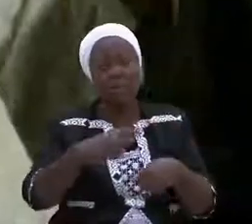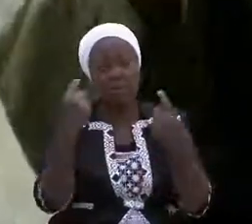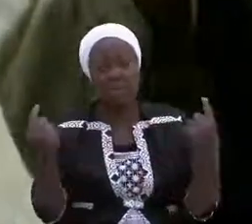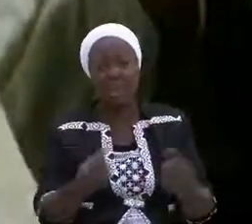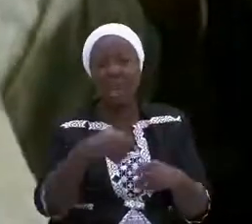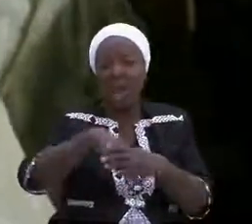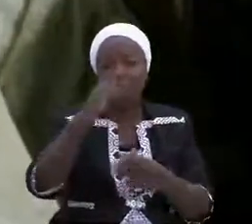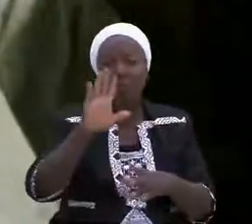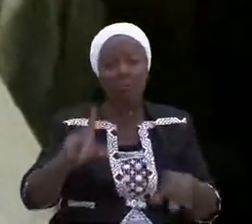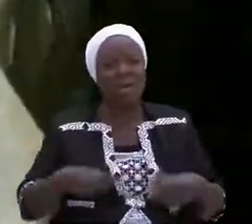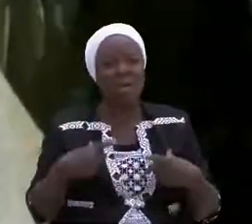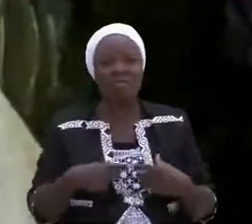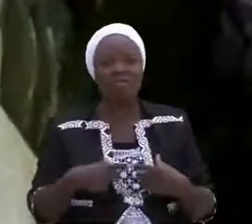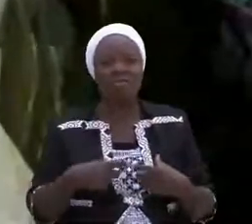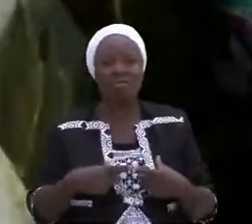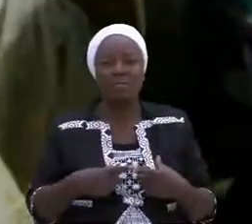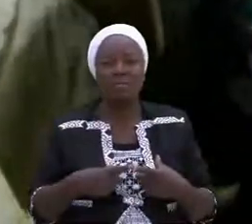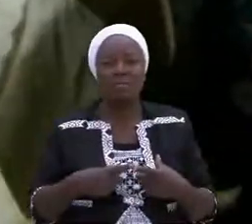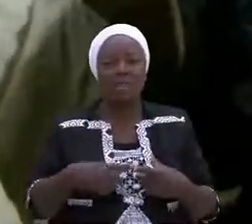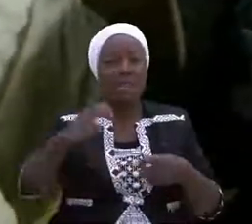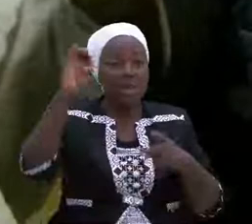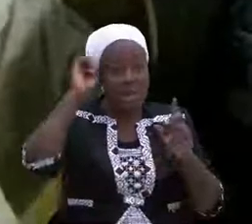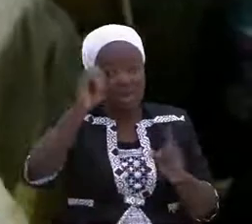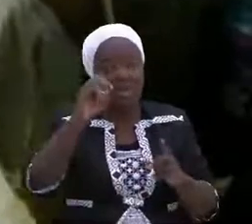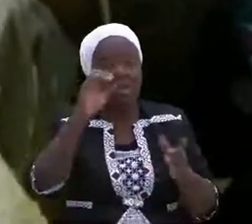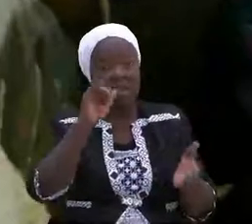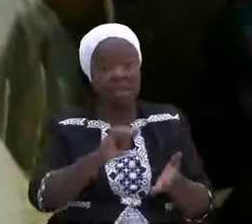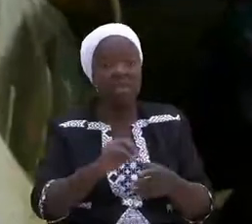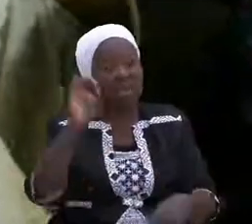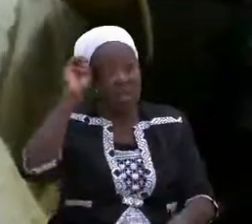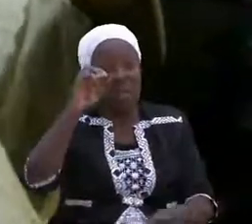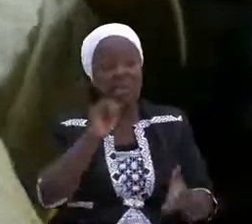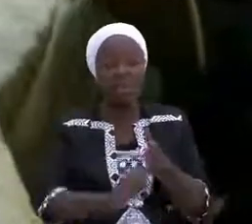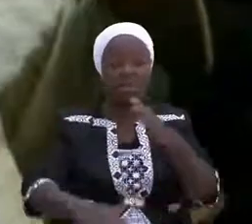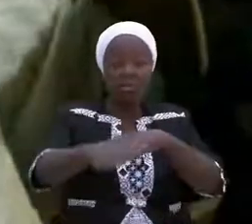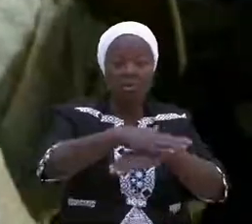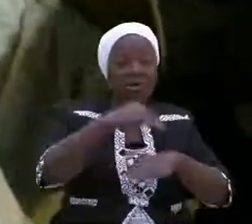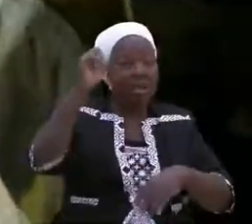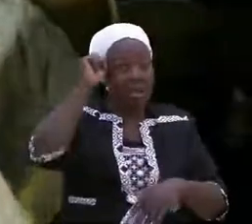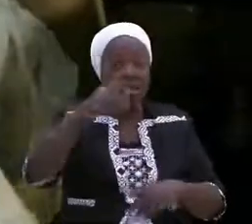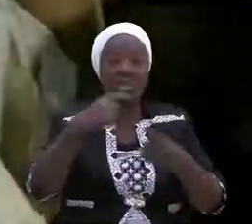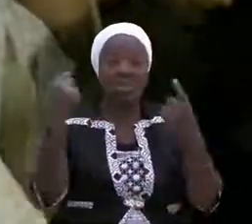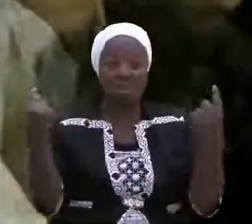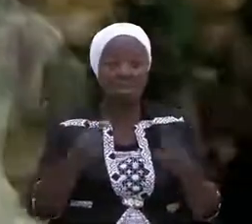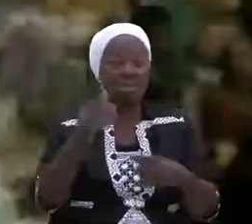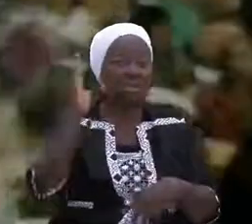péché de ta vie. Celui qui caille cette transgression ne prospère